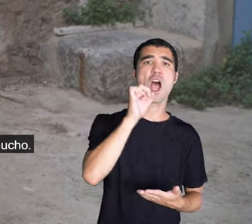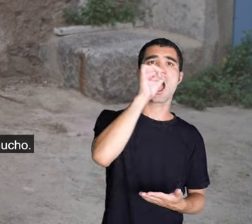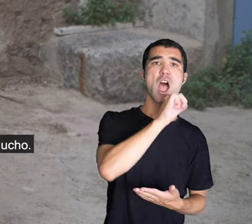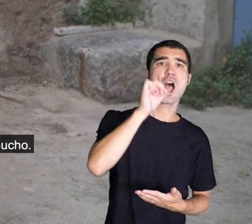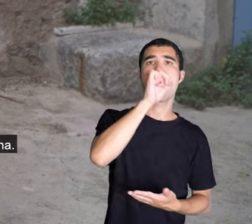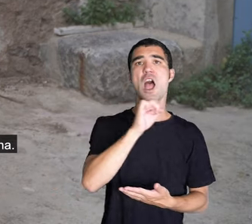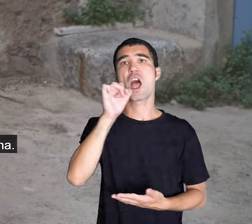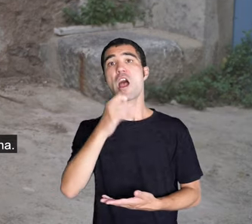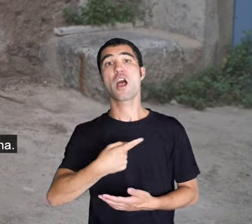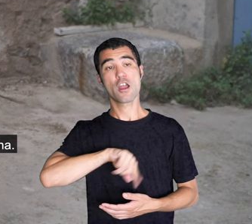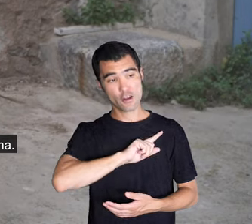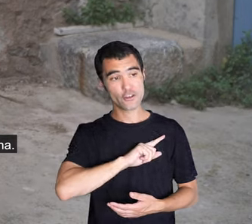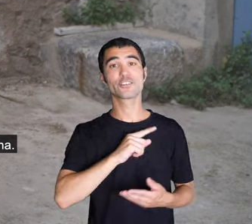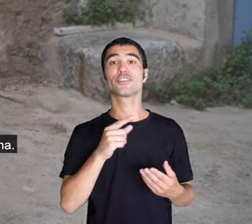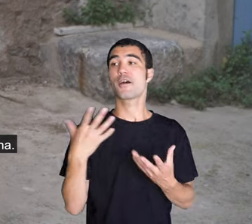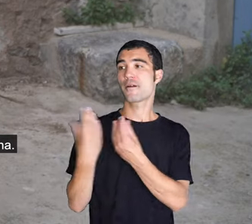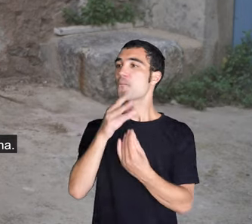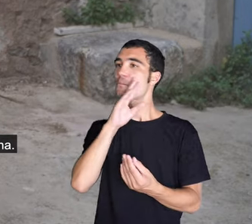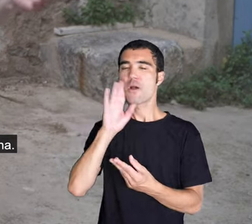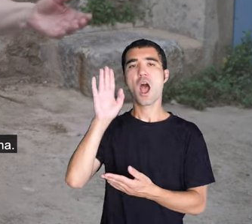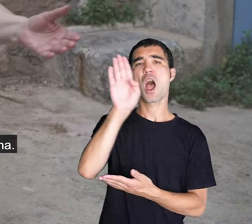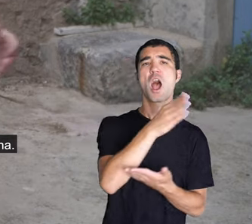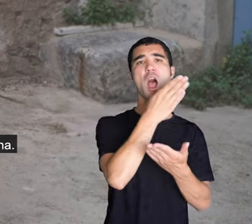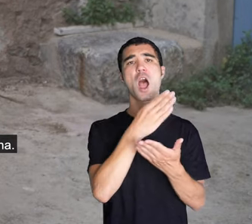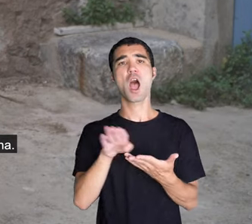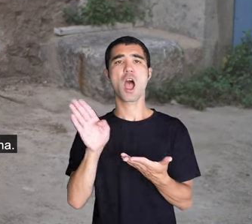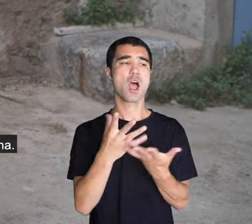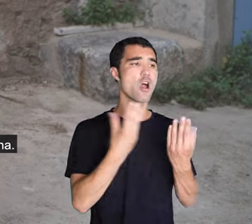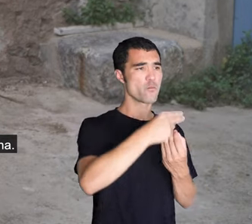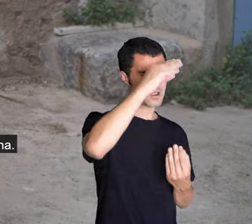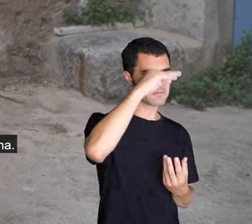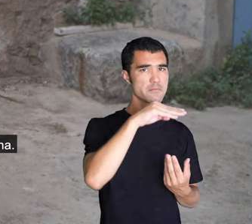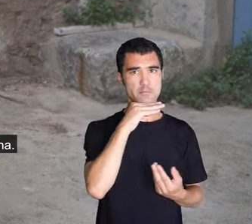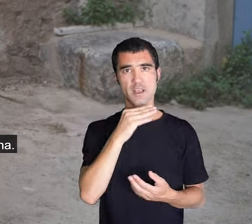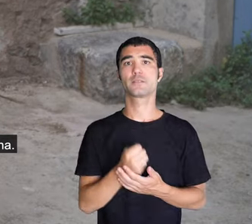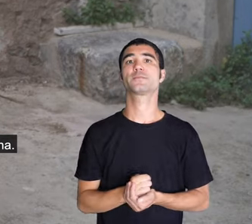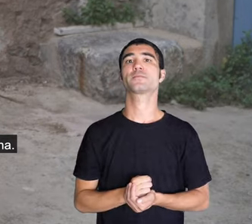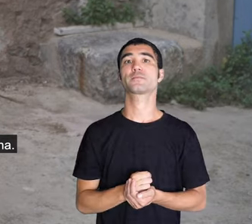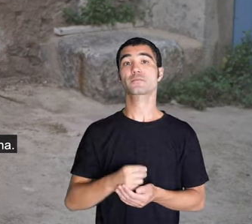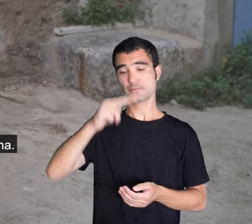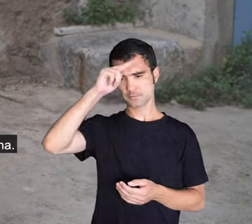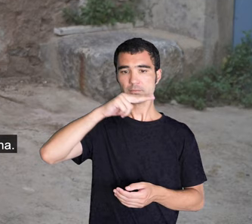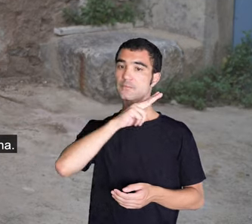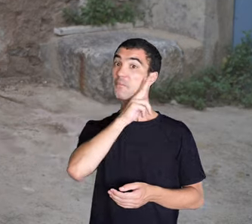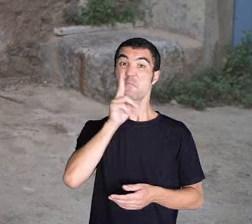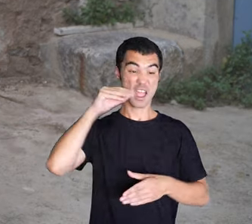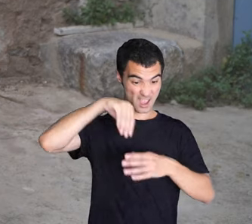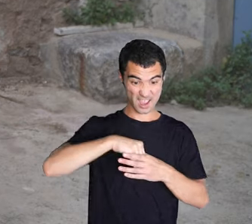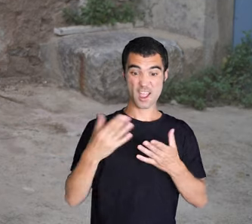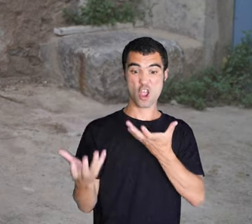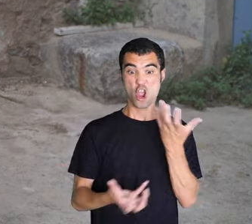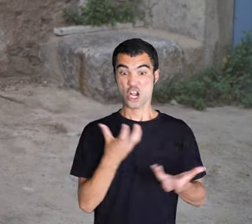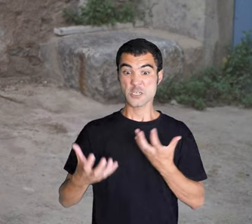cantava molt. Era I nosaltres al nit cantàvem amb ma mare, amb mon pare. I ma mare dins la cabina... Estava rabiosa. Que anava